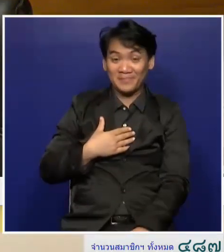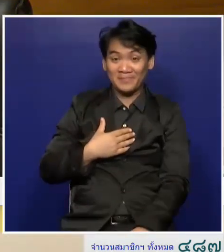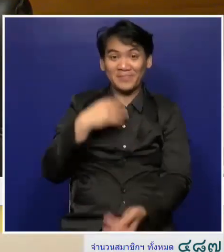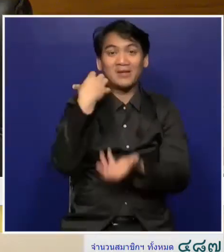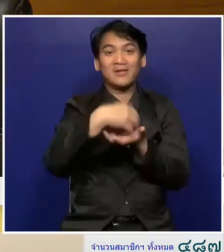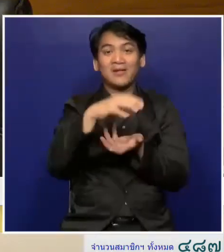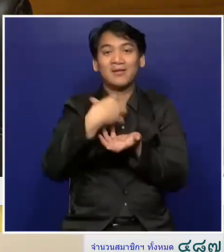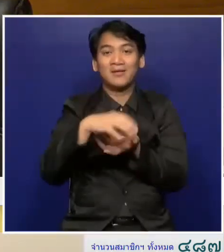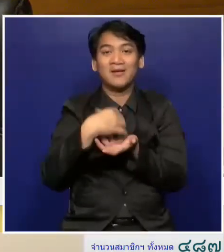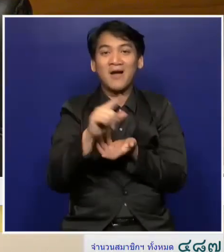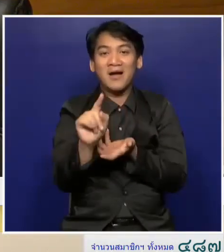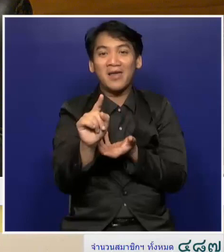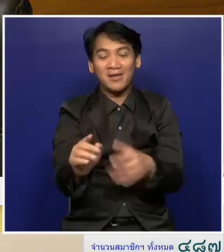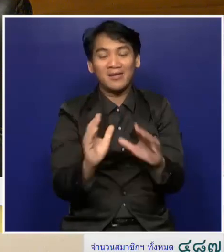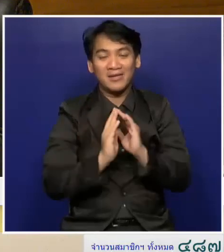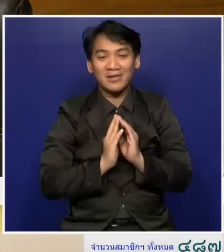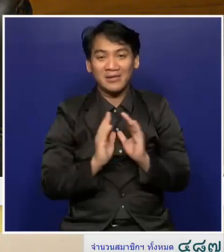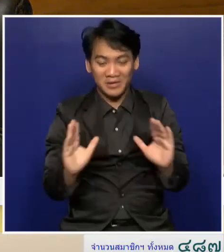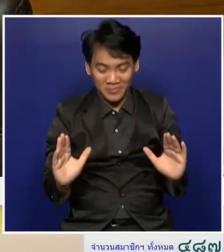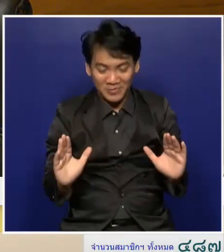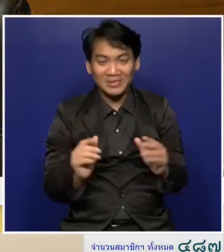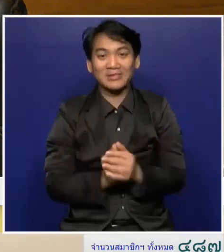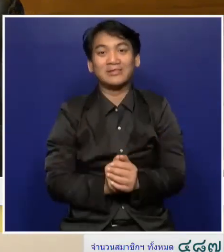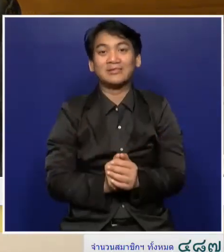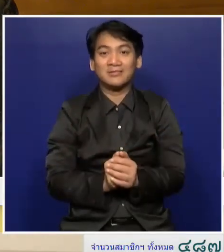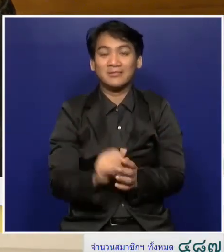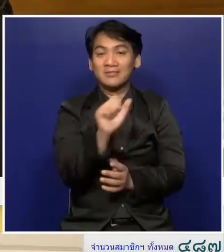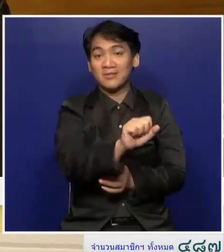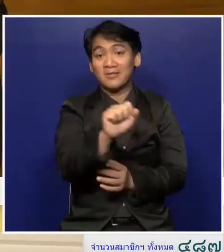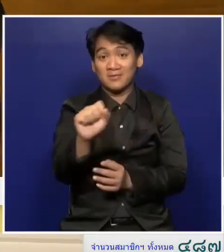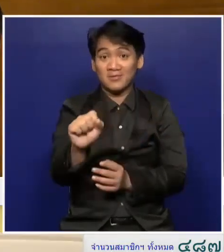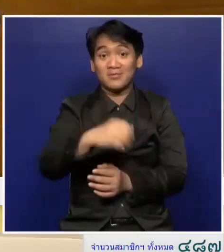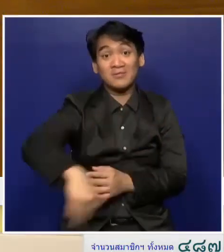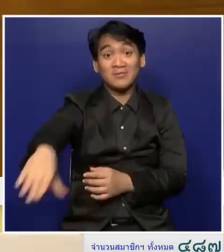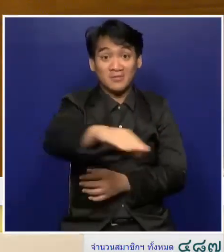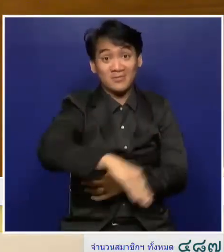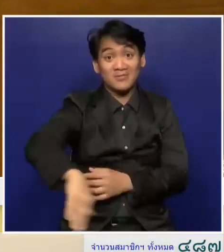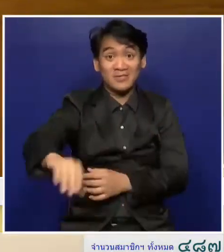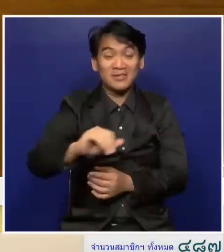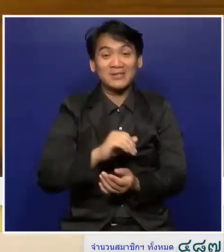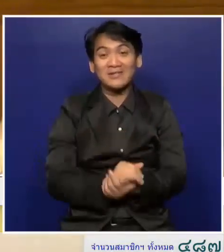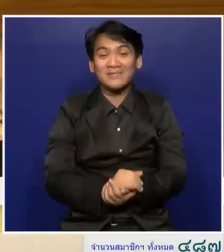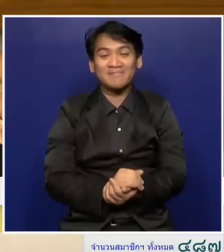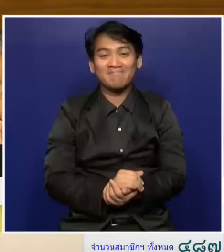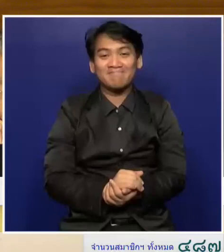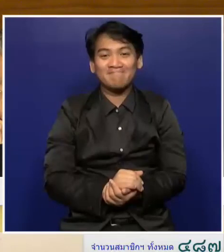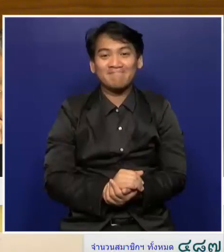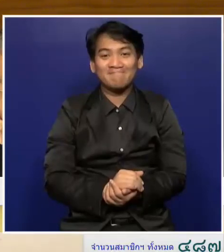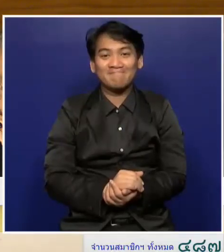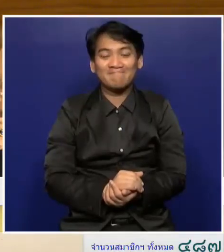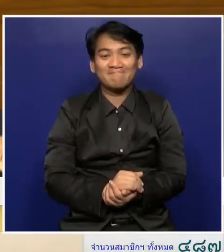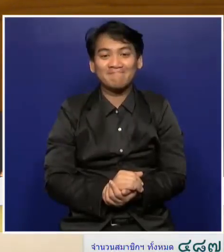คำขอบคุณท่าน สอ สมาชิคพา แล้วก็ ผู้เกี่ยวข้องทุกท่าน